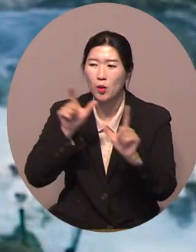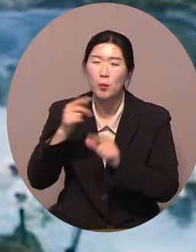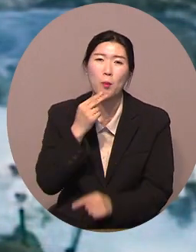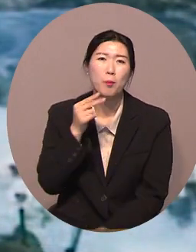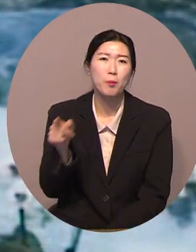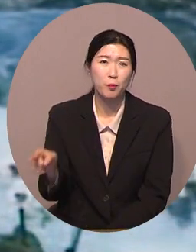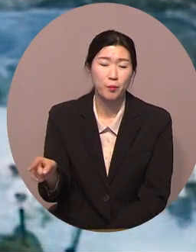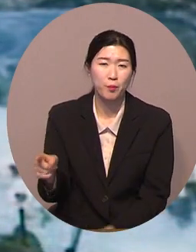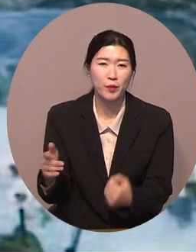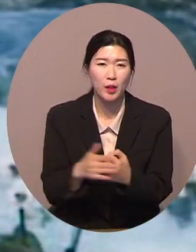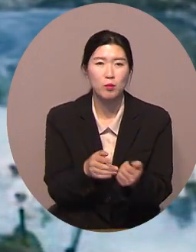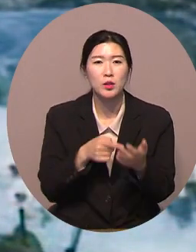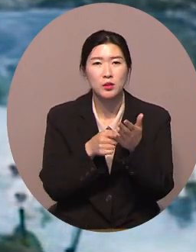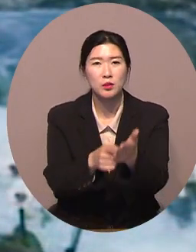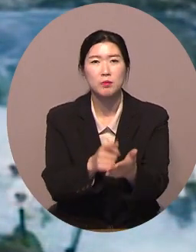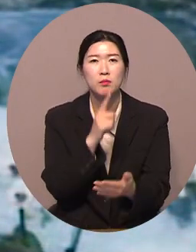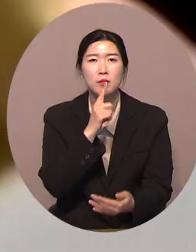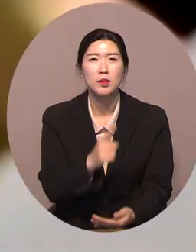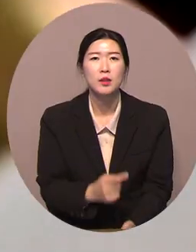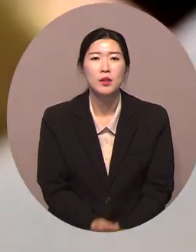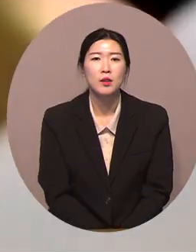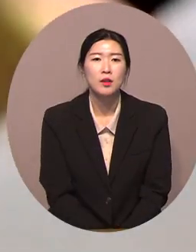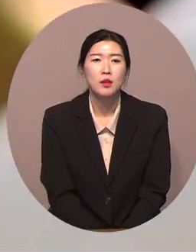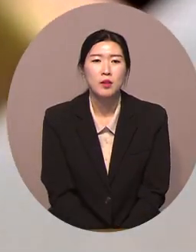방해했다며 구형 이유를 밝혔습니다